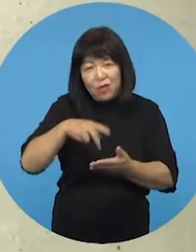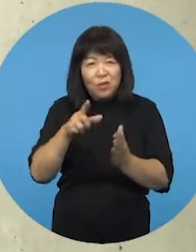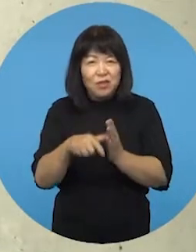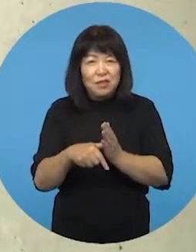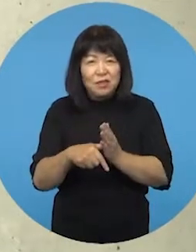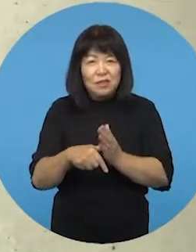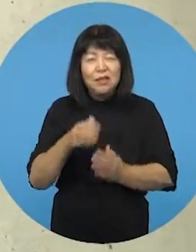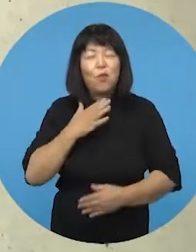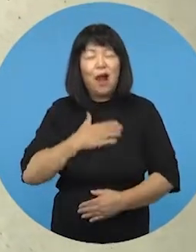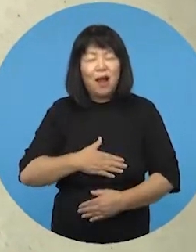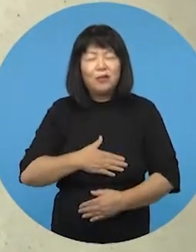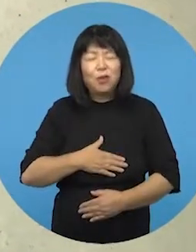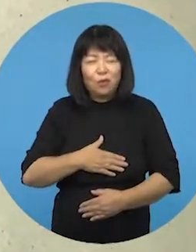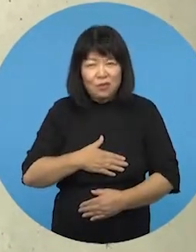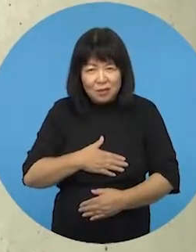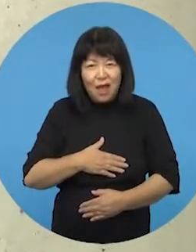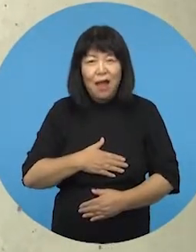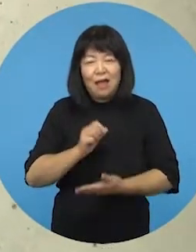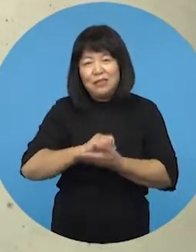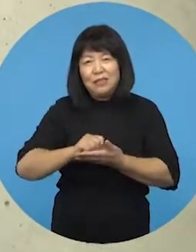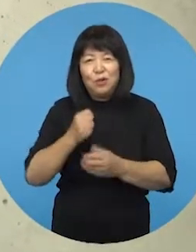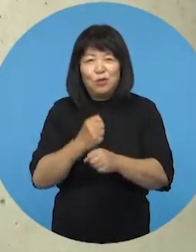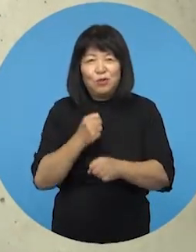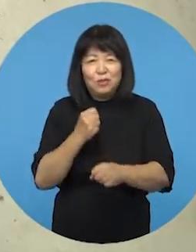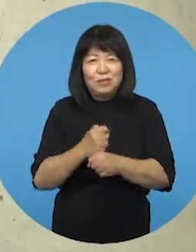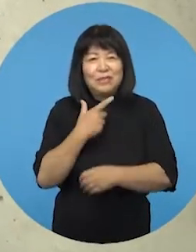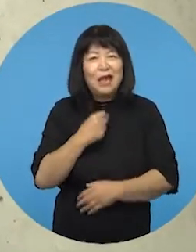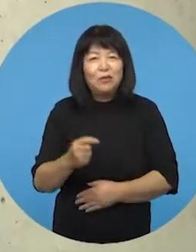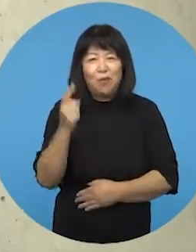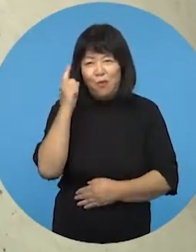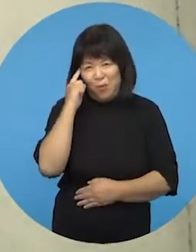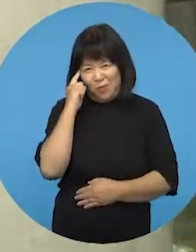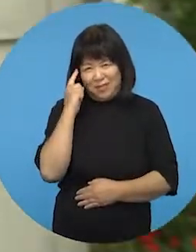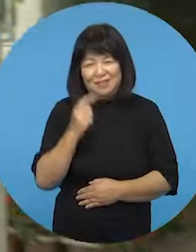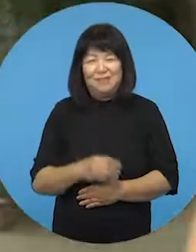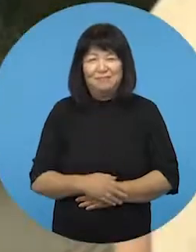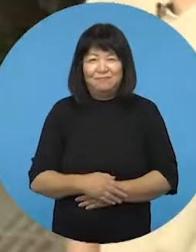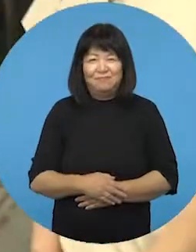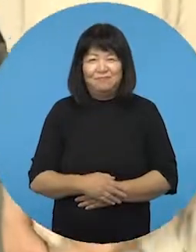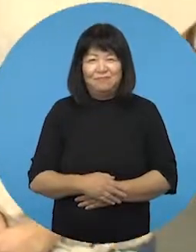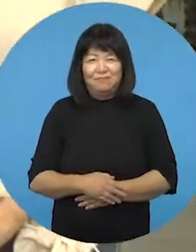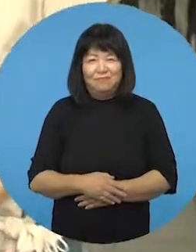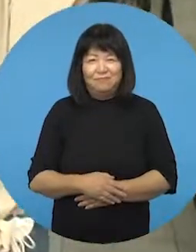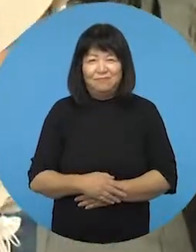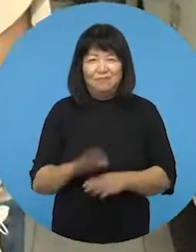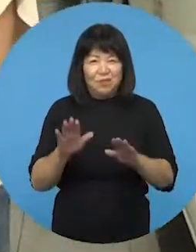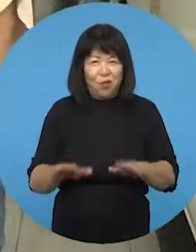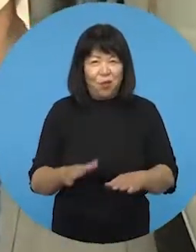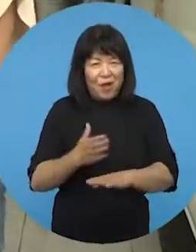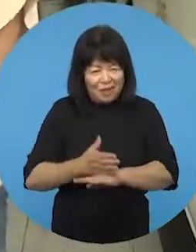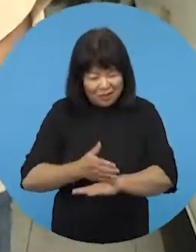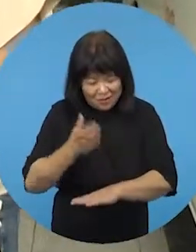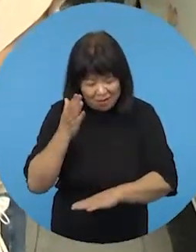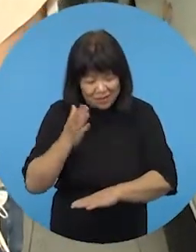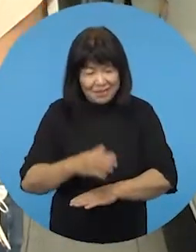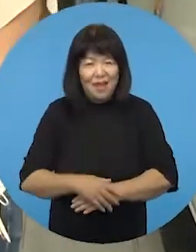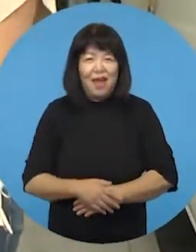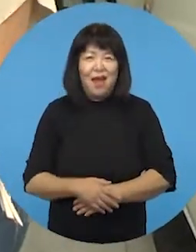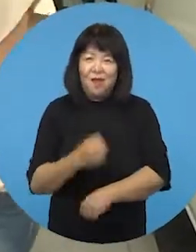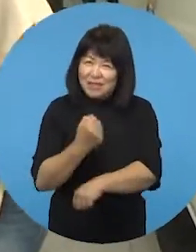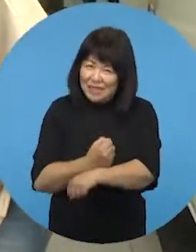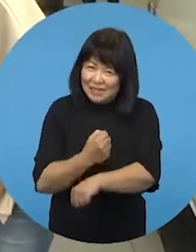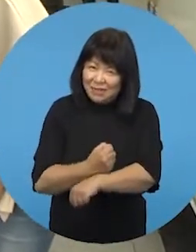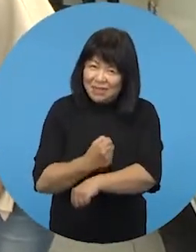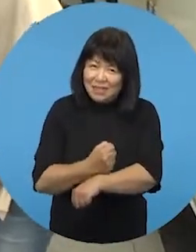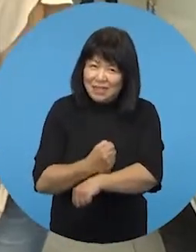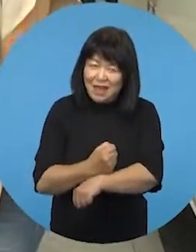学んだことを共有できるような、そんな記事が作れればいいかなと思います、 はい、素敵な記事を作ってください、はい、今日はありがとうございました。そしてお疲れ